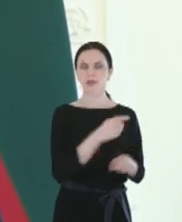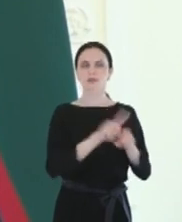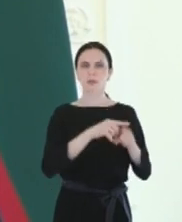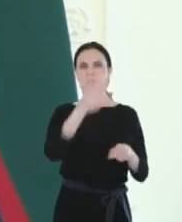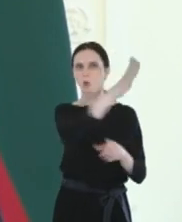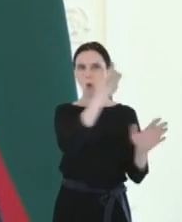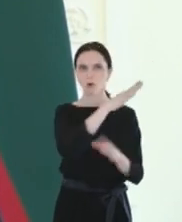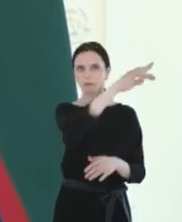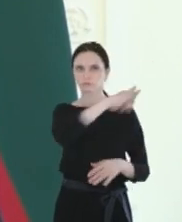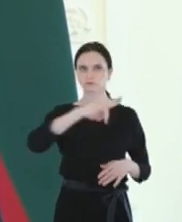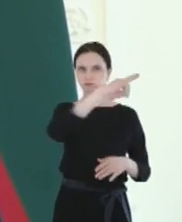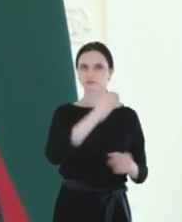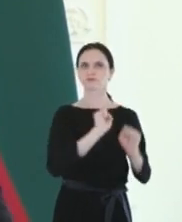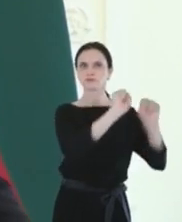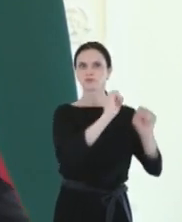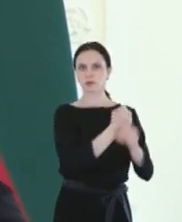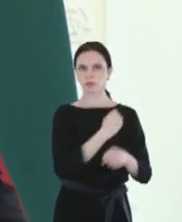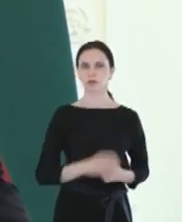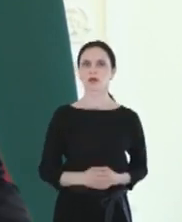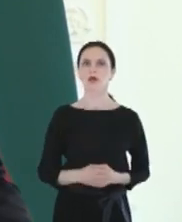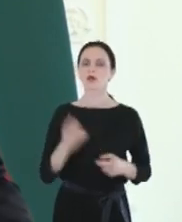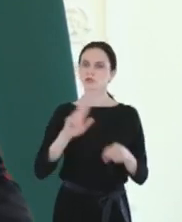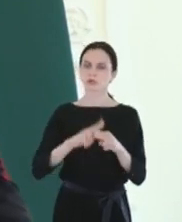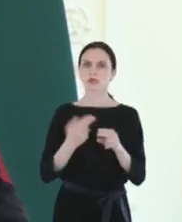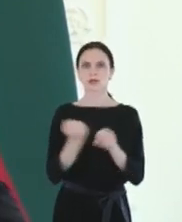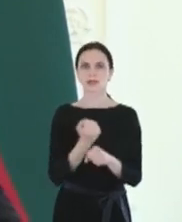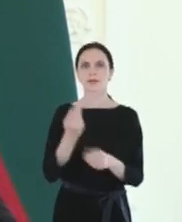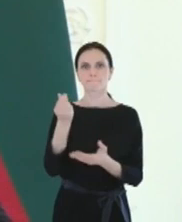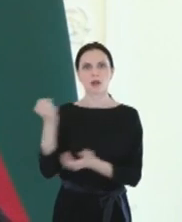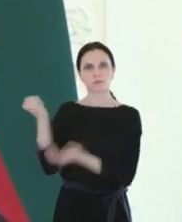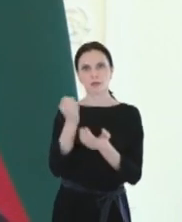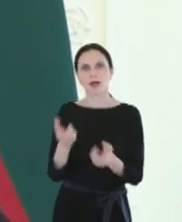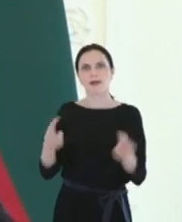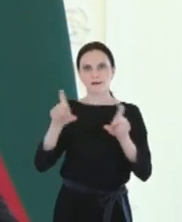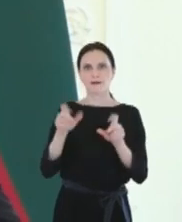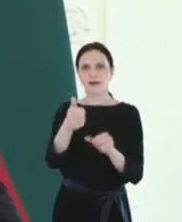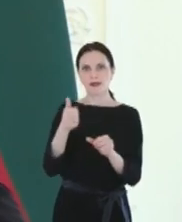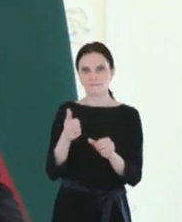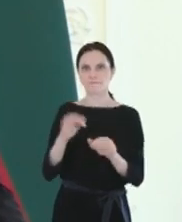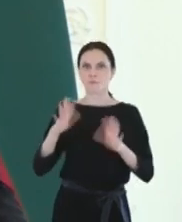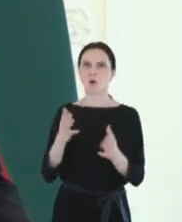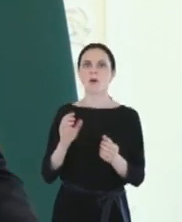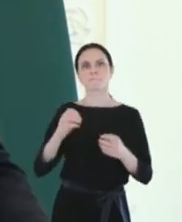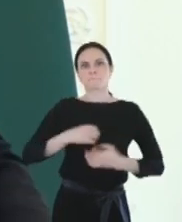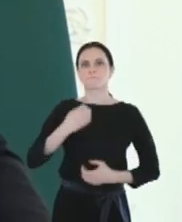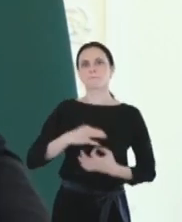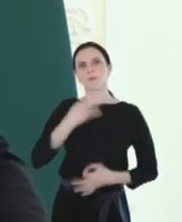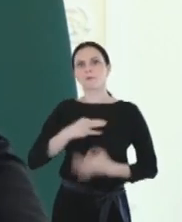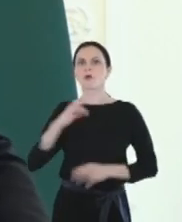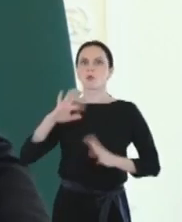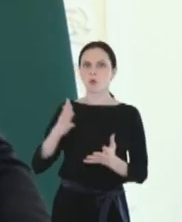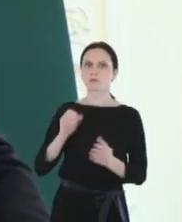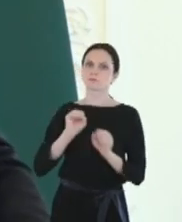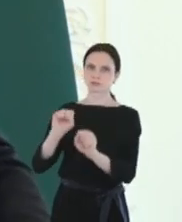narių gynybos biudžetai turi didėti tam, kad būtume pasiruošę atremti bet kokią grėsmę.